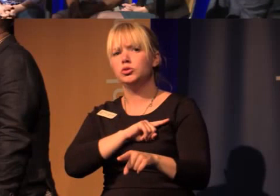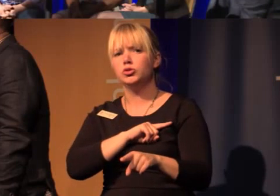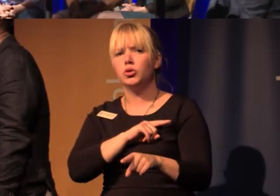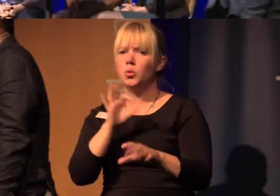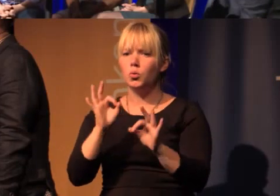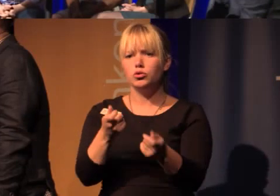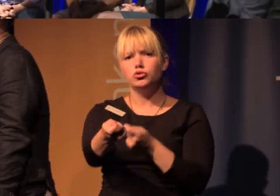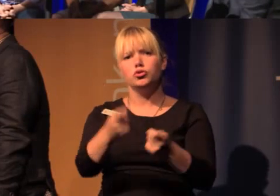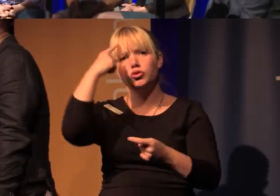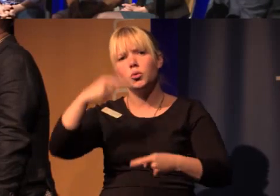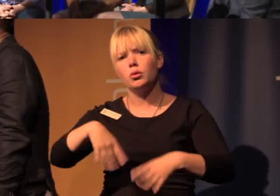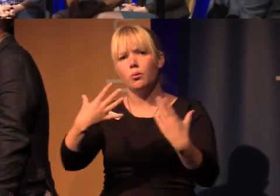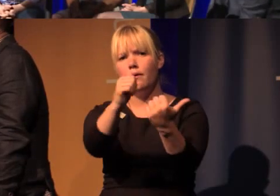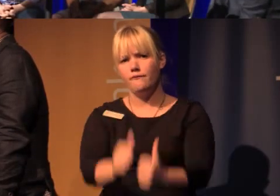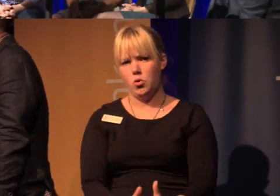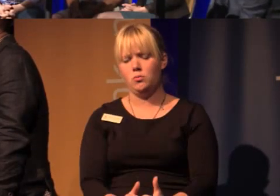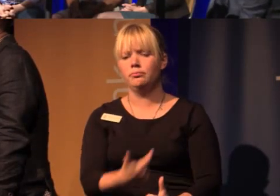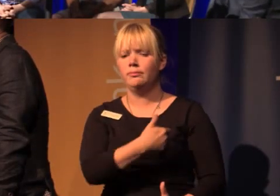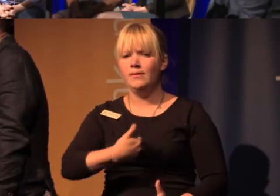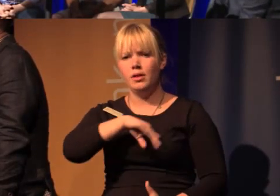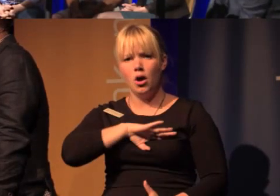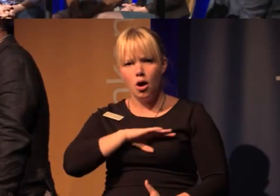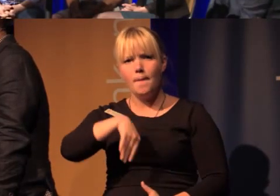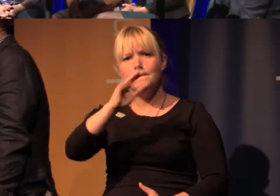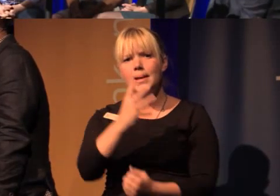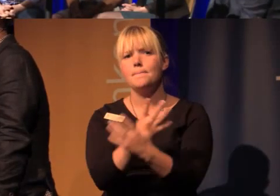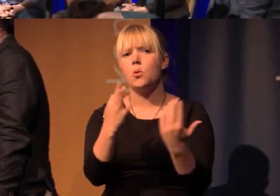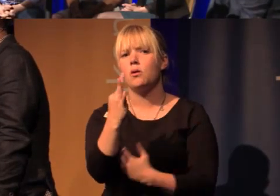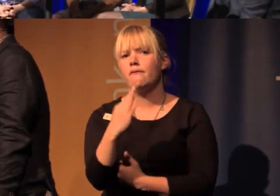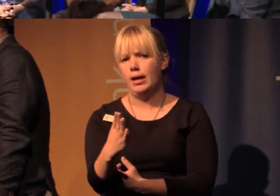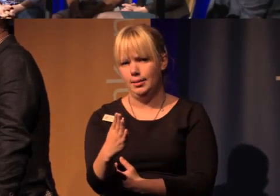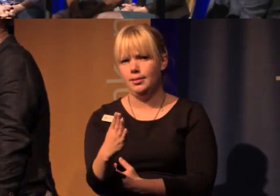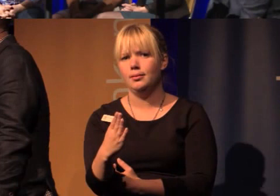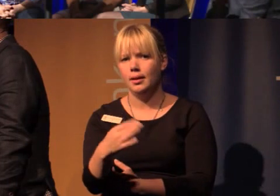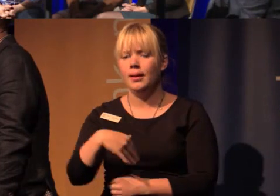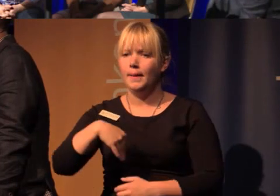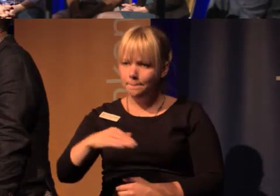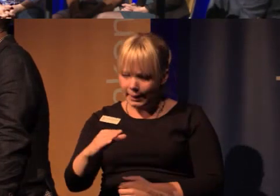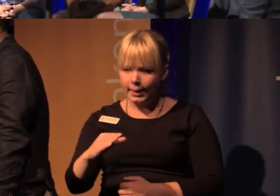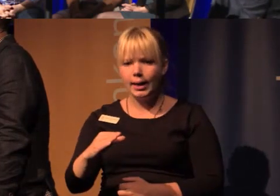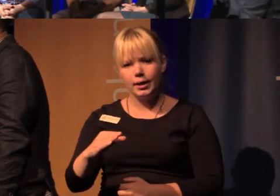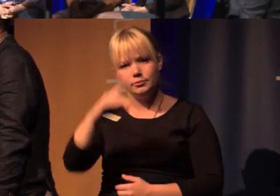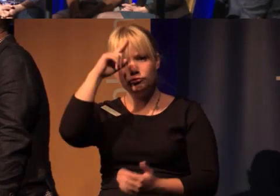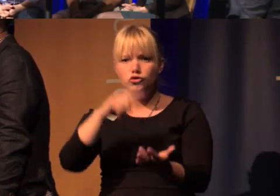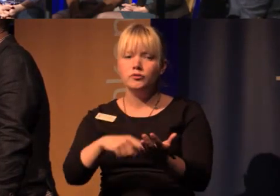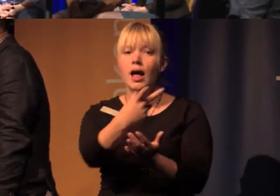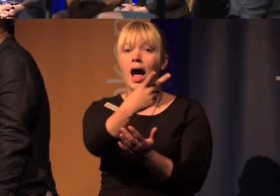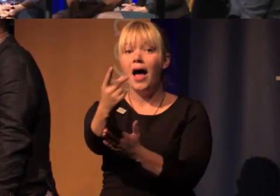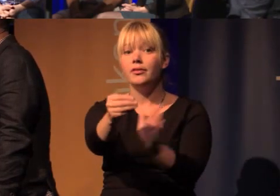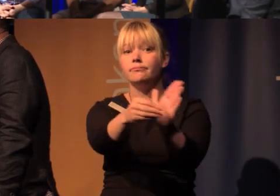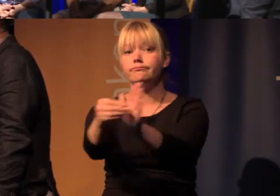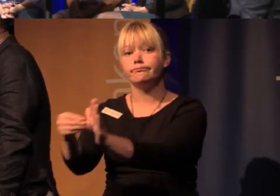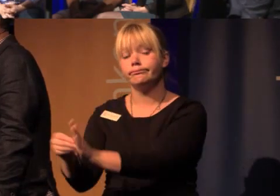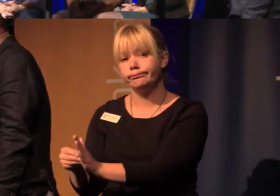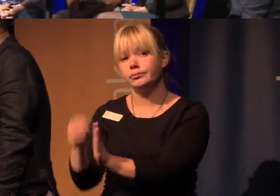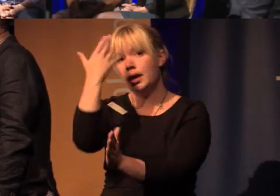utformas. Och därför vill man skapa en större mångfald och större utrymme för finansiärer av andra slag. Och